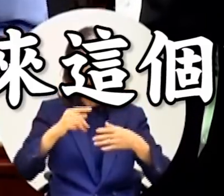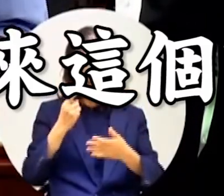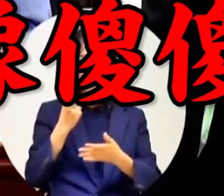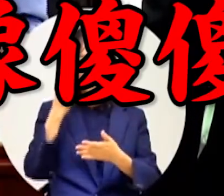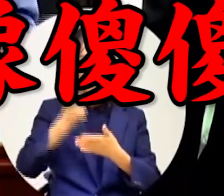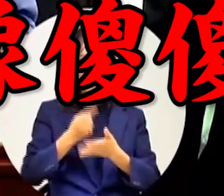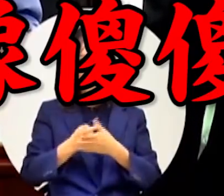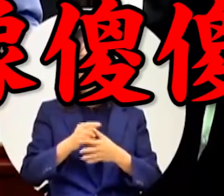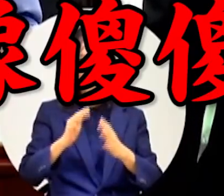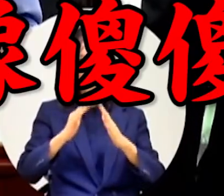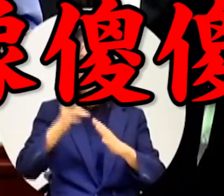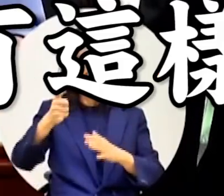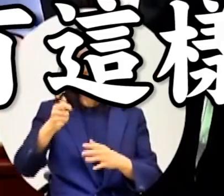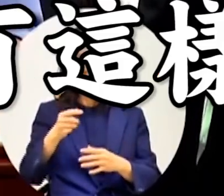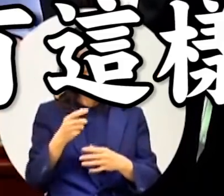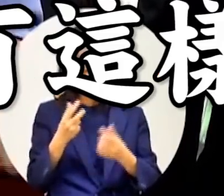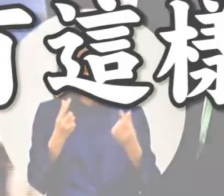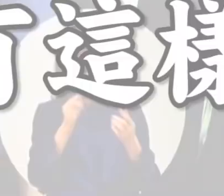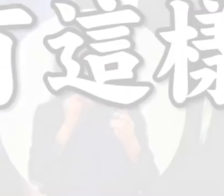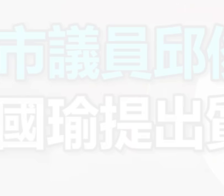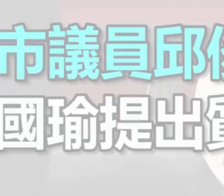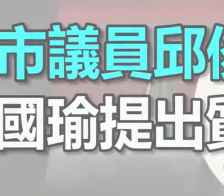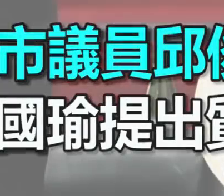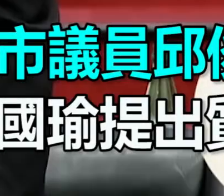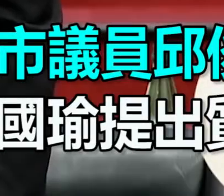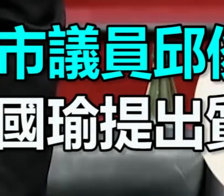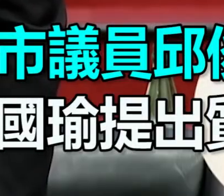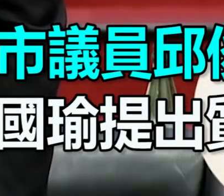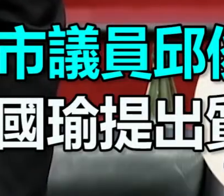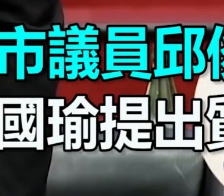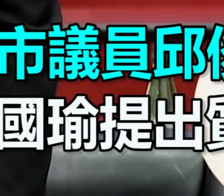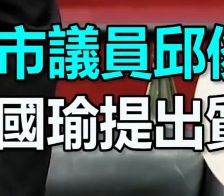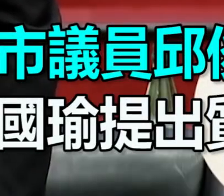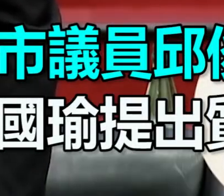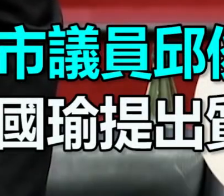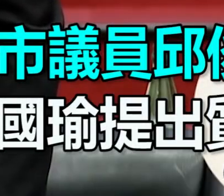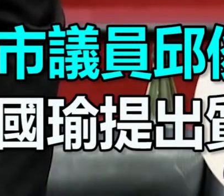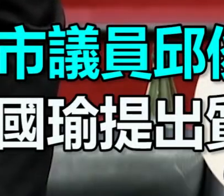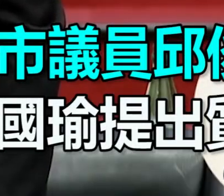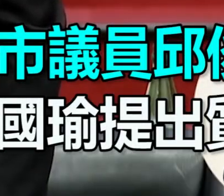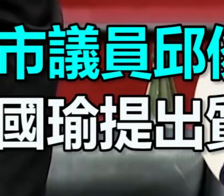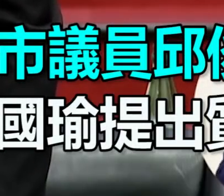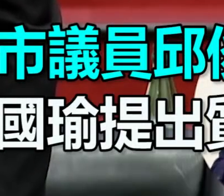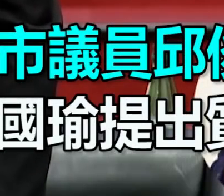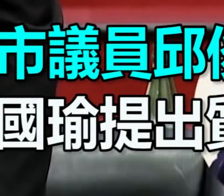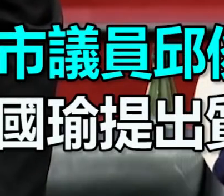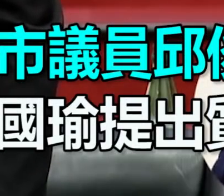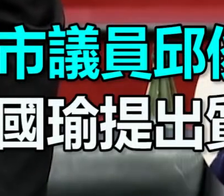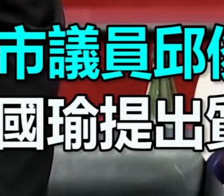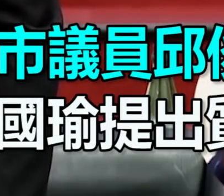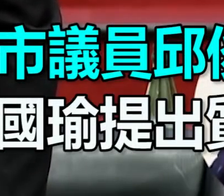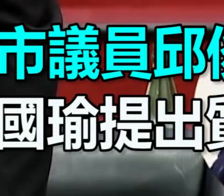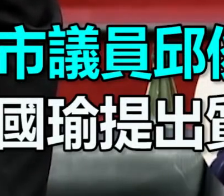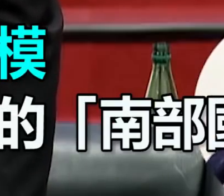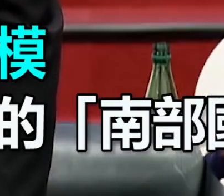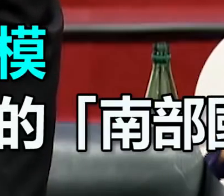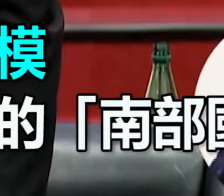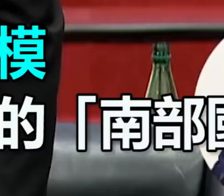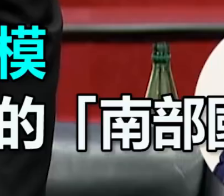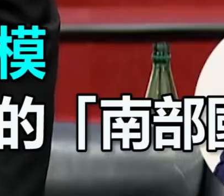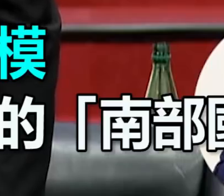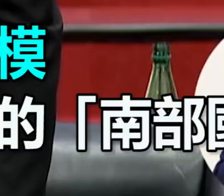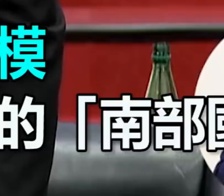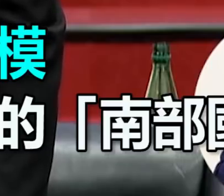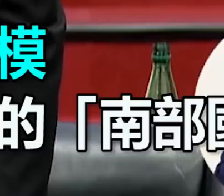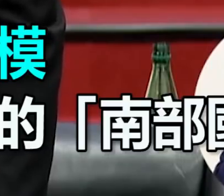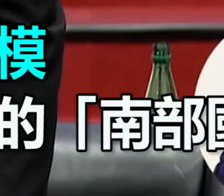起来这个市长好像傻傻的。 没有，我没有这样认为。我想请教一下市长，如果这个机场我们把它设定是那卖好高骛远，